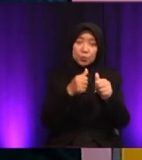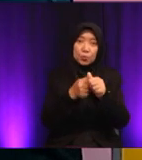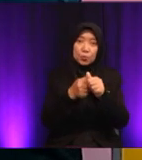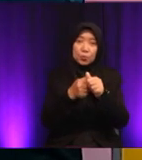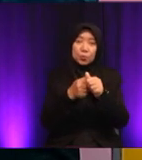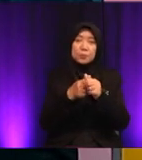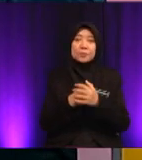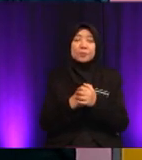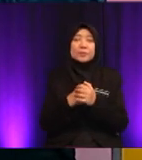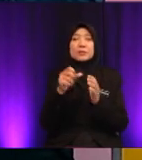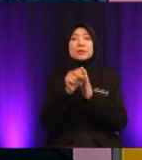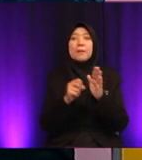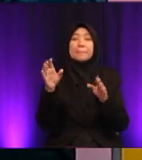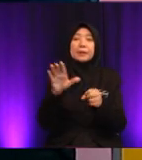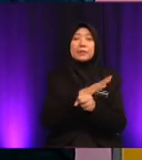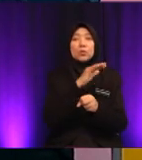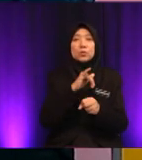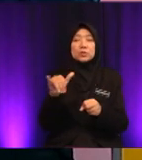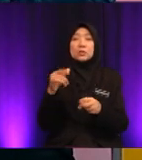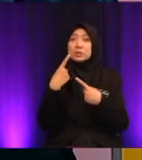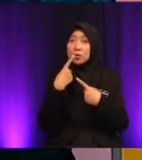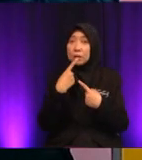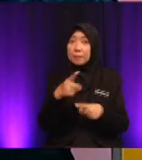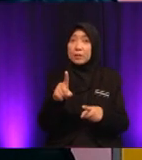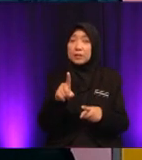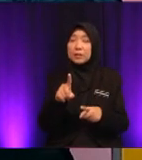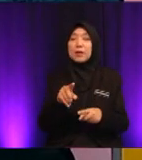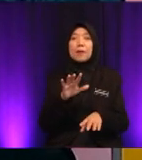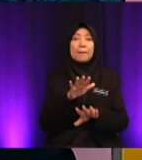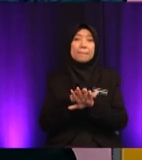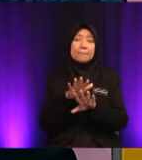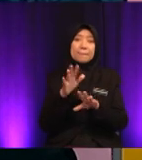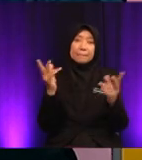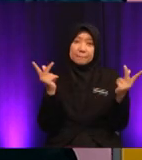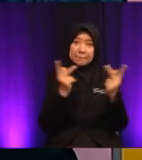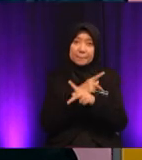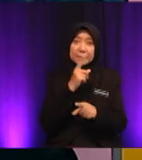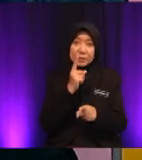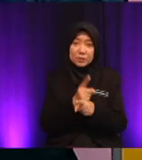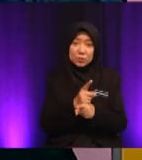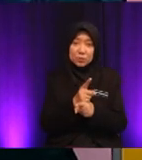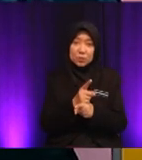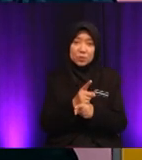mengikuti sepenuhnya dan alhamdulillah jawaban banyak gaji betul memang benar